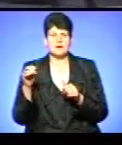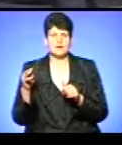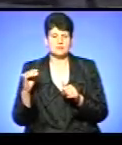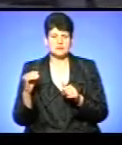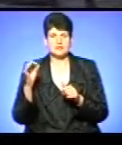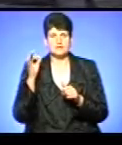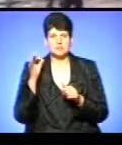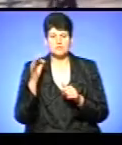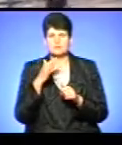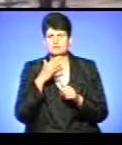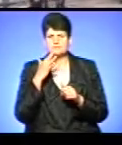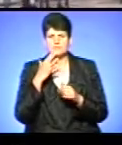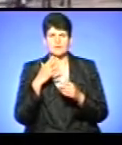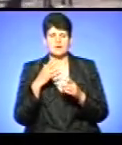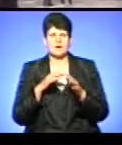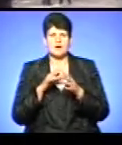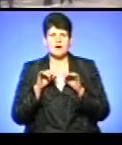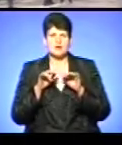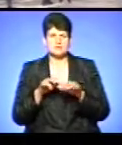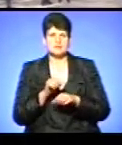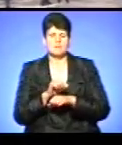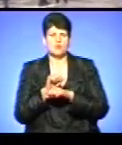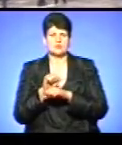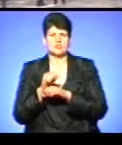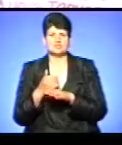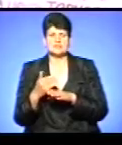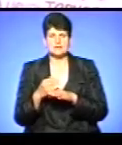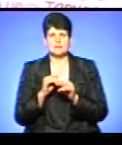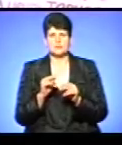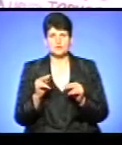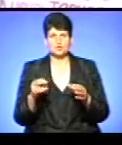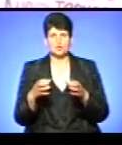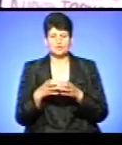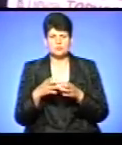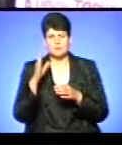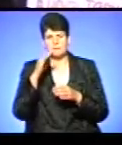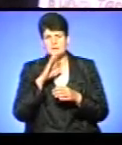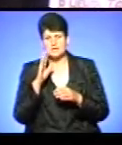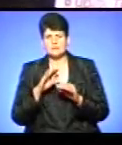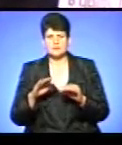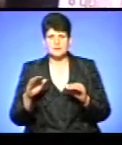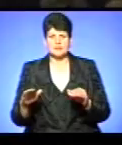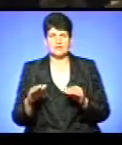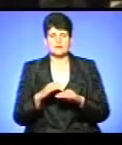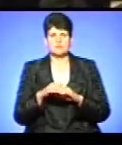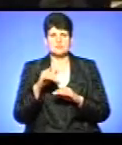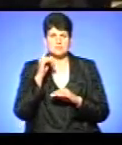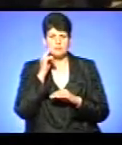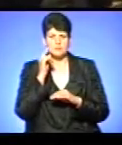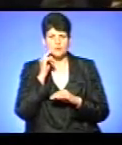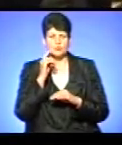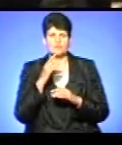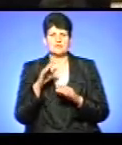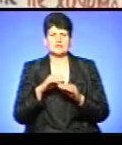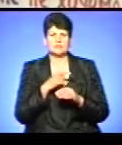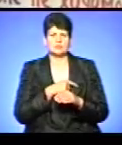попри численні весняні акції протесту, частини педколективу та деяких батьків, учнів школи на Медовій, депутати обласної